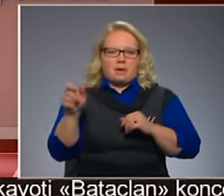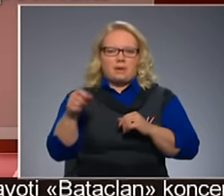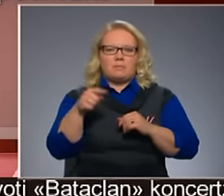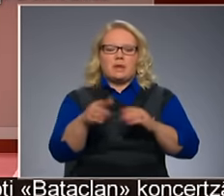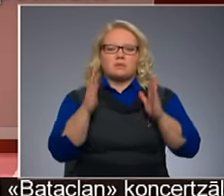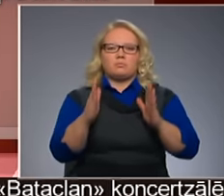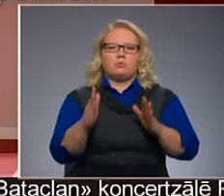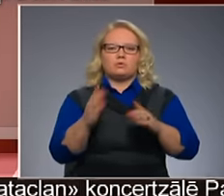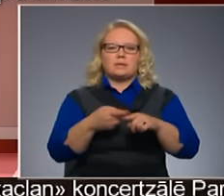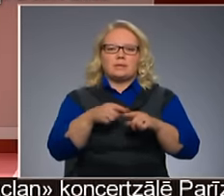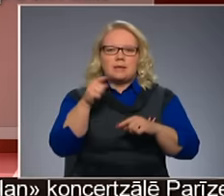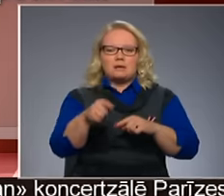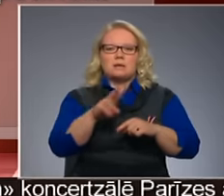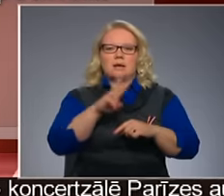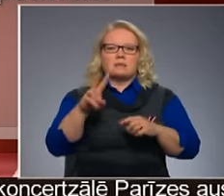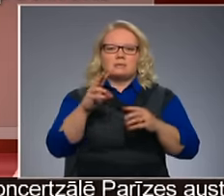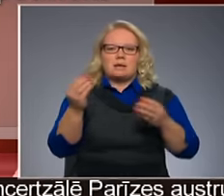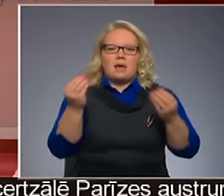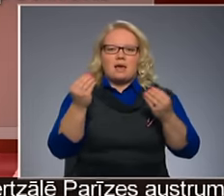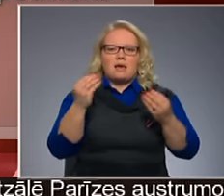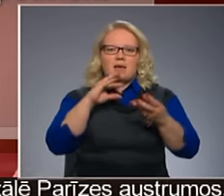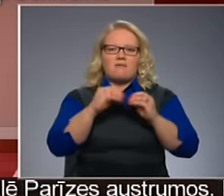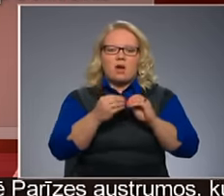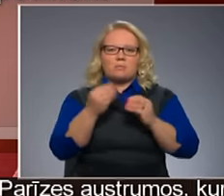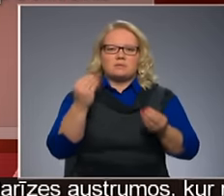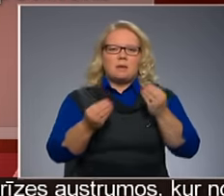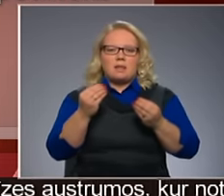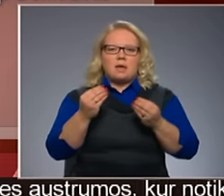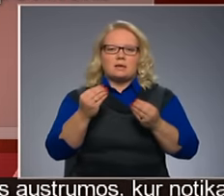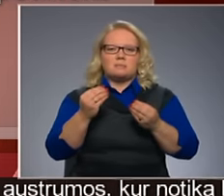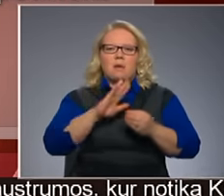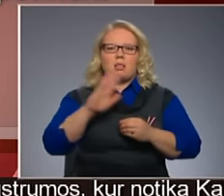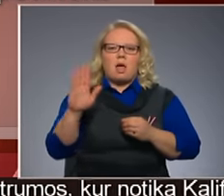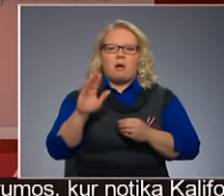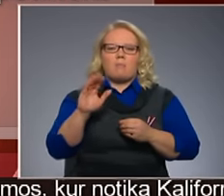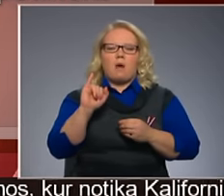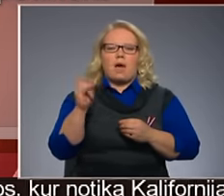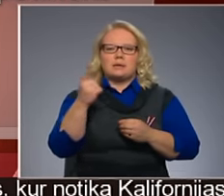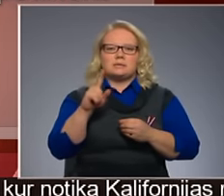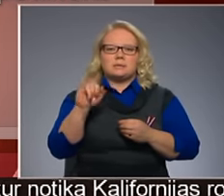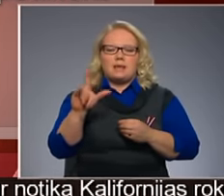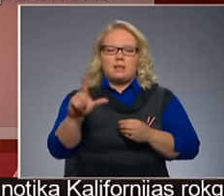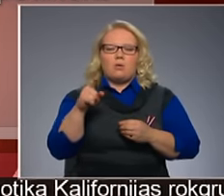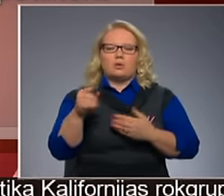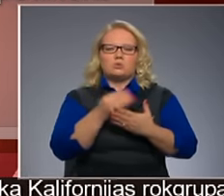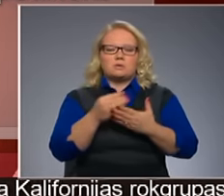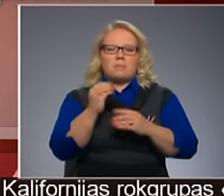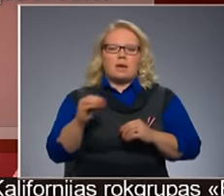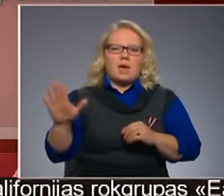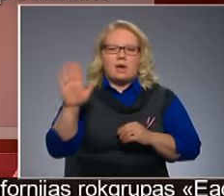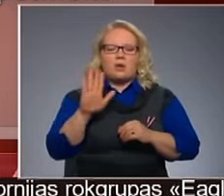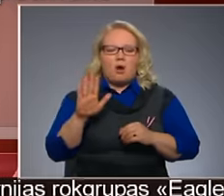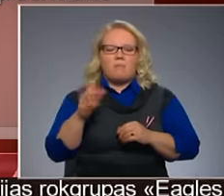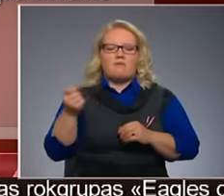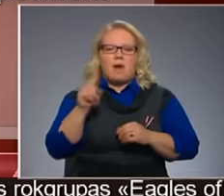kas ievērojami arī spēlēs pa labu ISIL, jo savā ziņā tas nozīmēs, ka Eiropa daudz